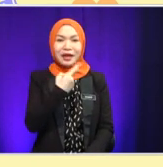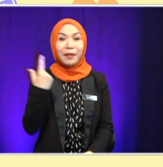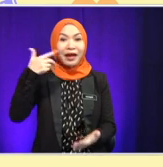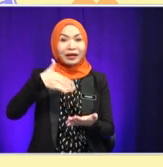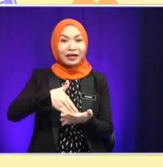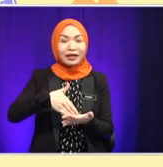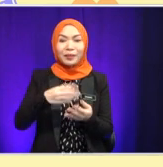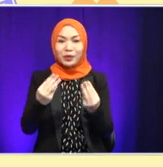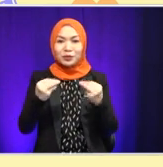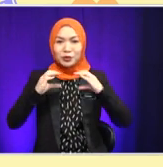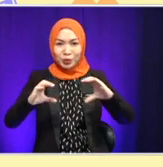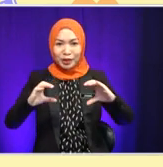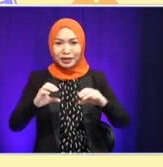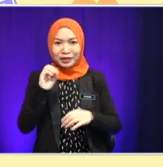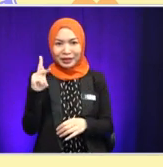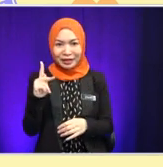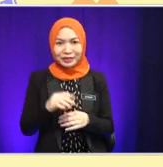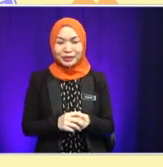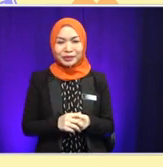oke oke